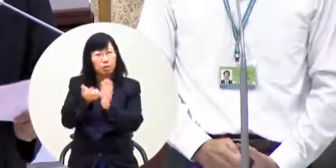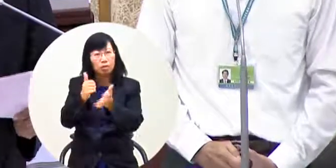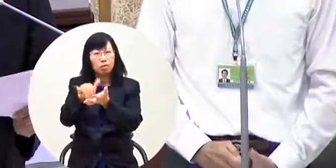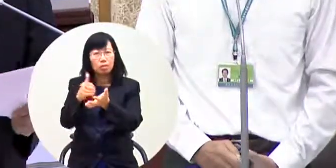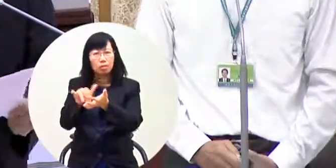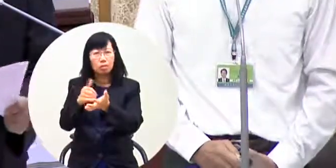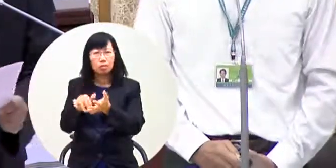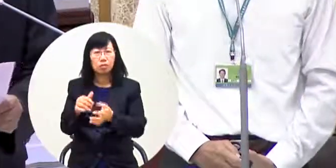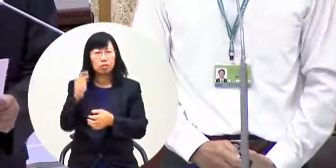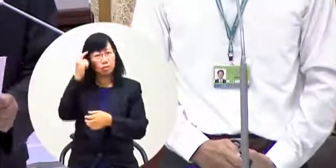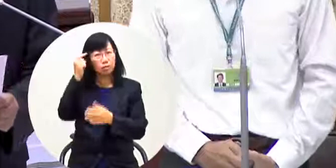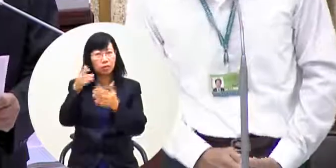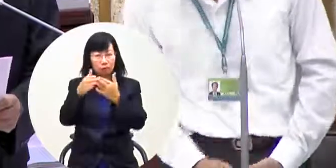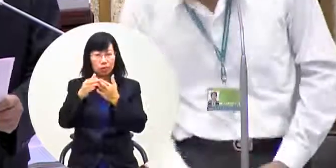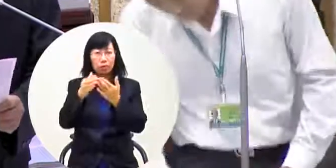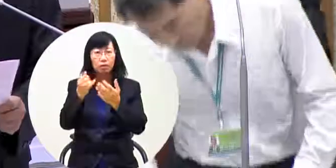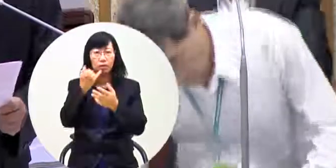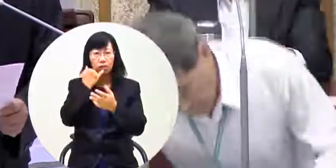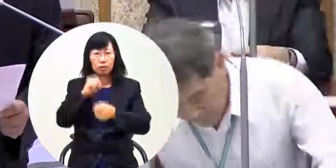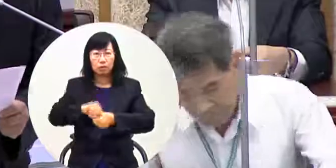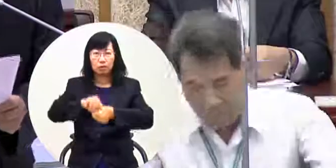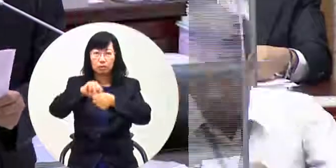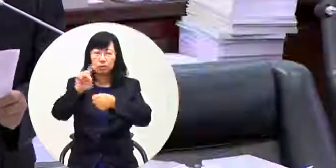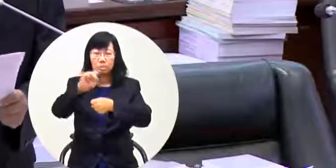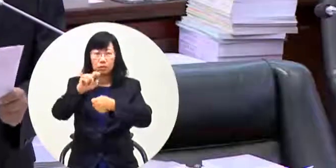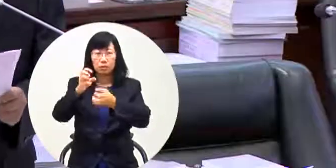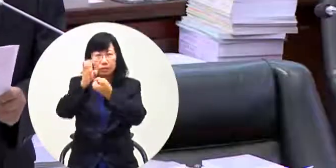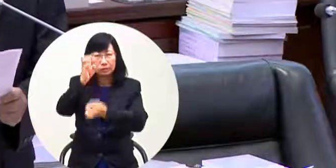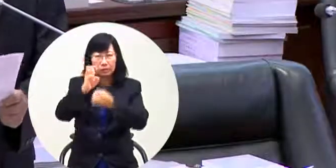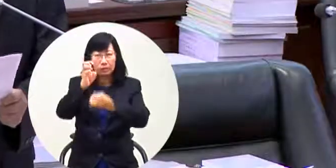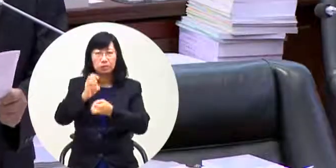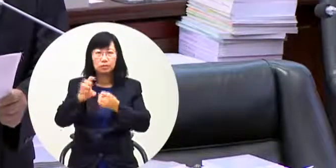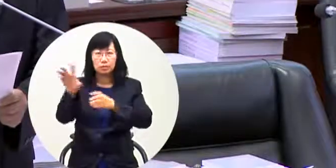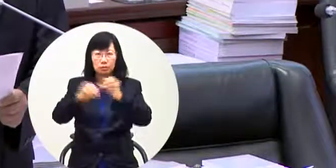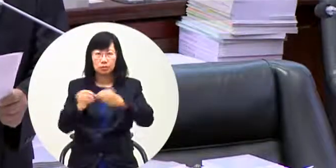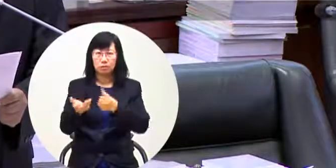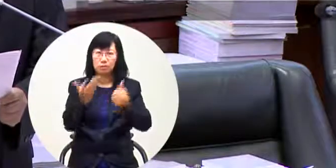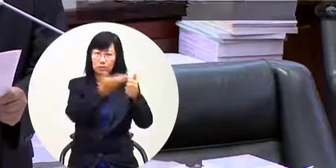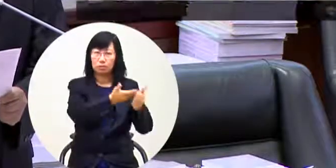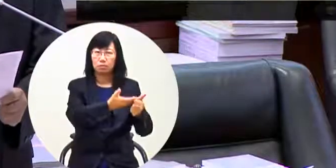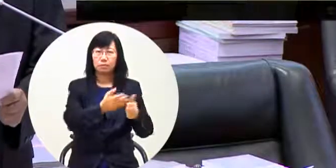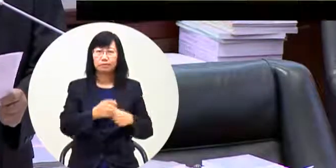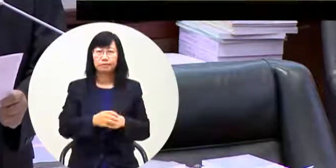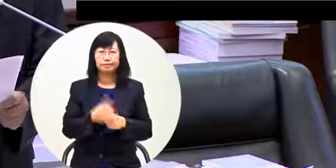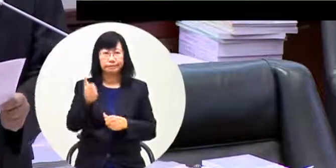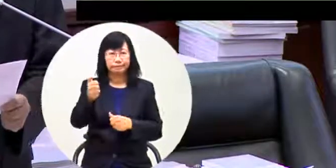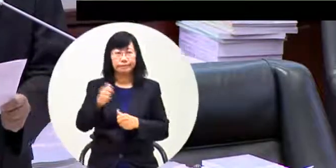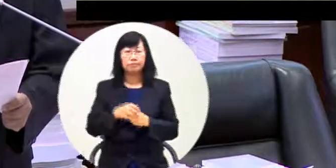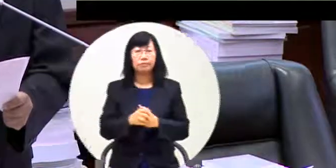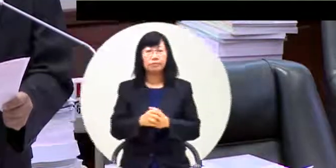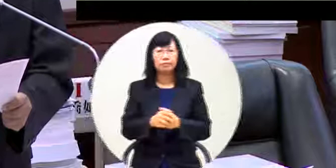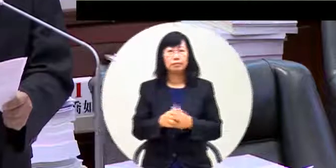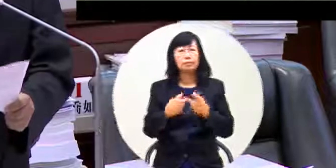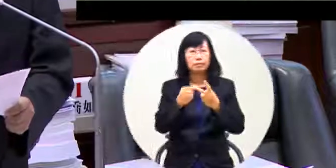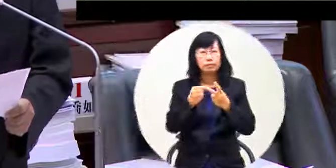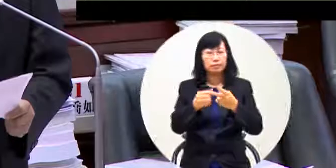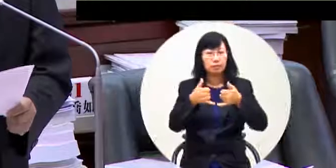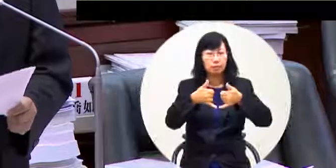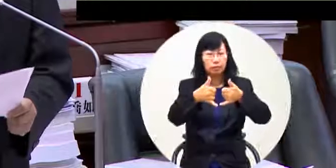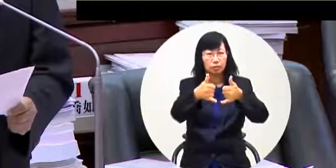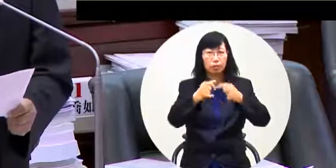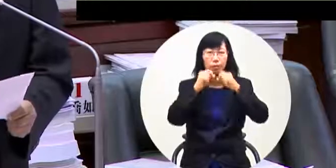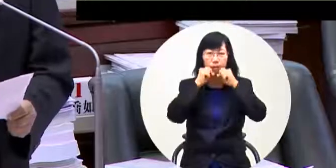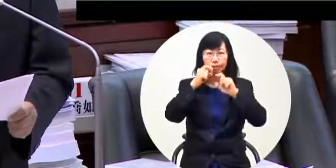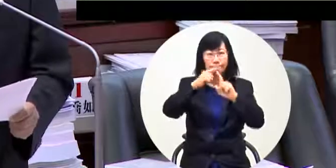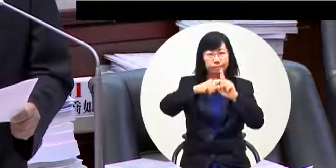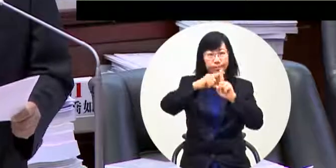资料。好，请坐好，谢谢。再来就是道路品质。我刚刚已经说我不是要计